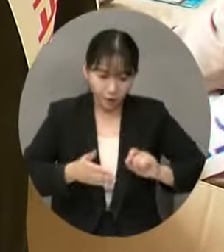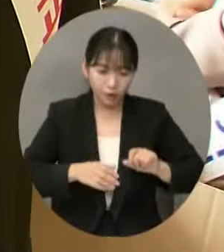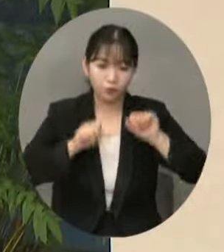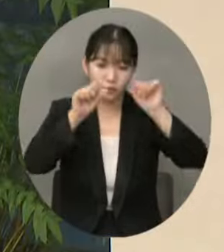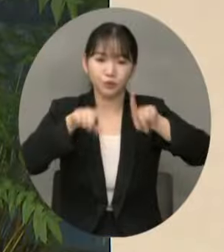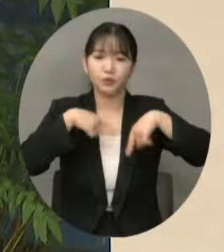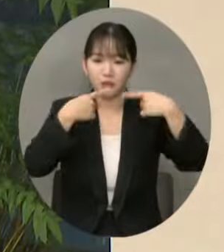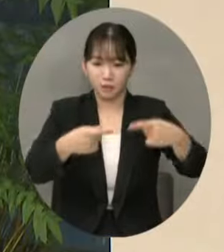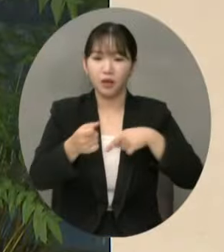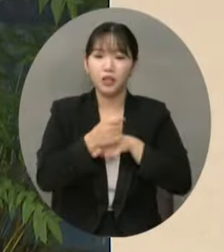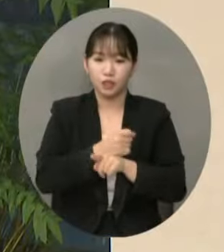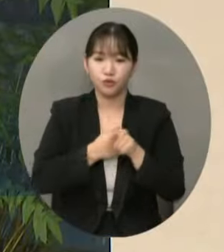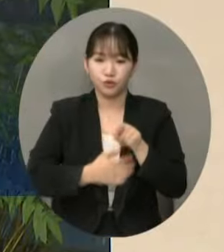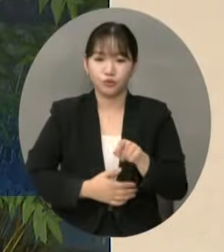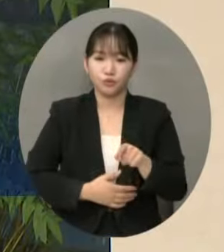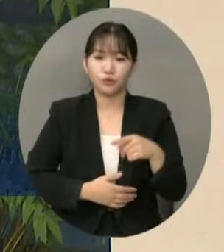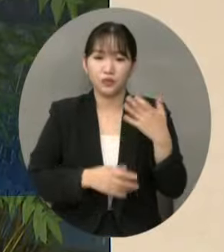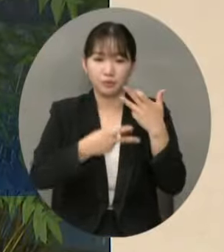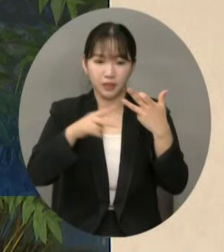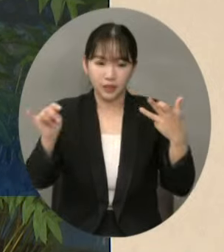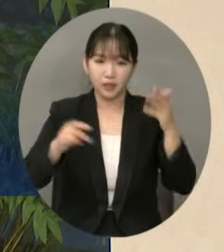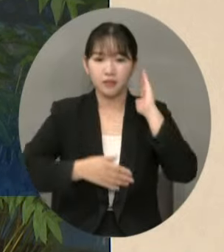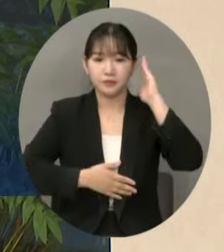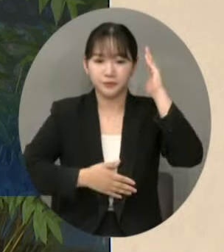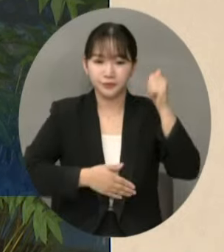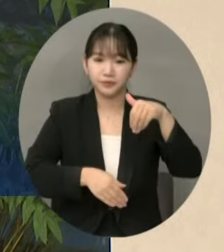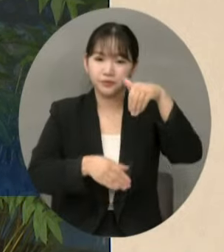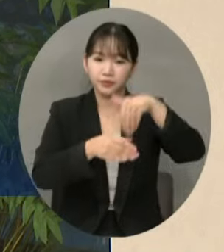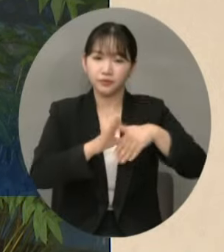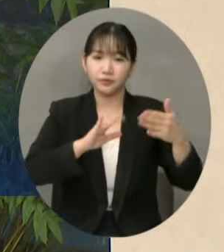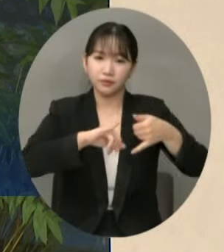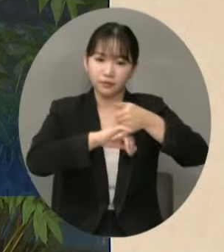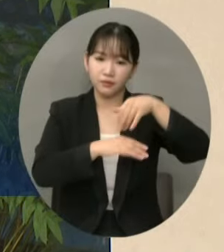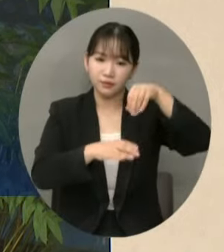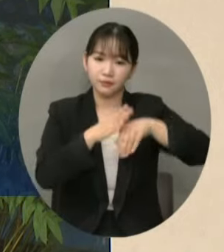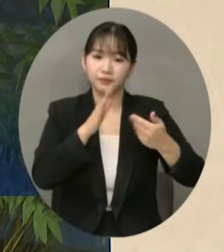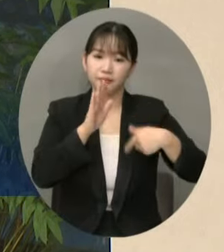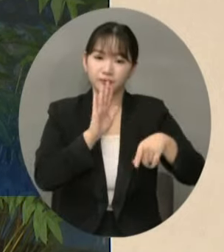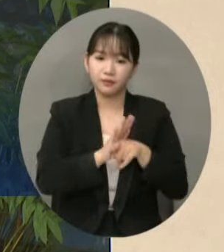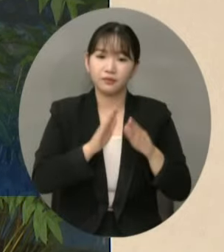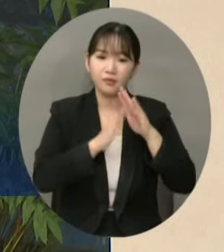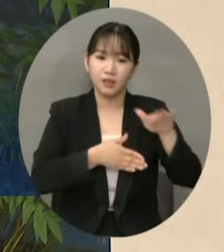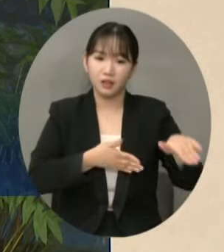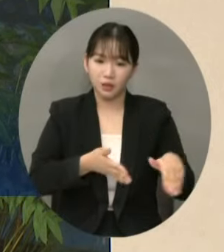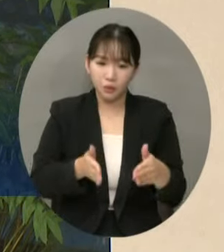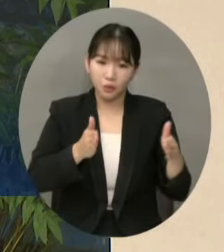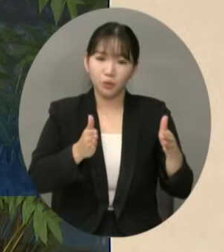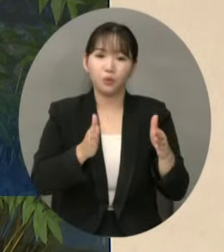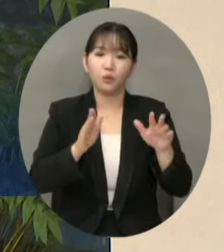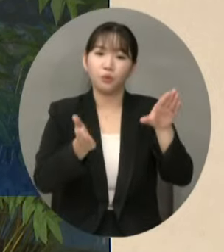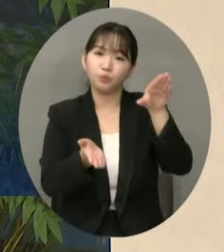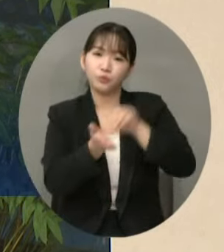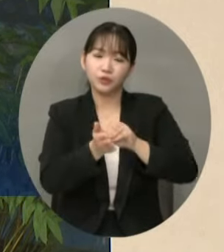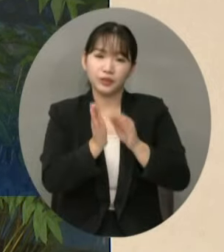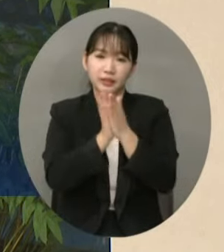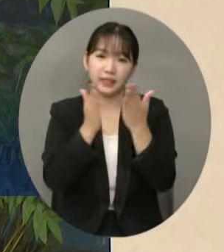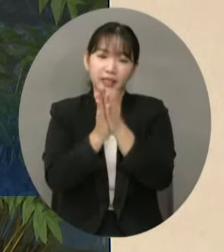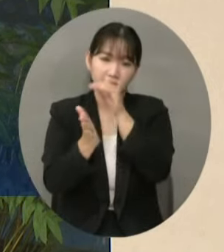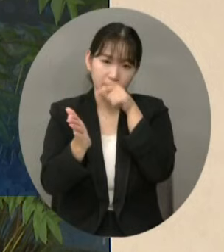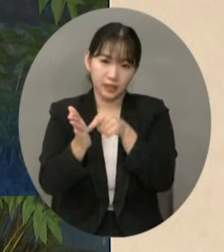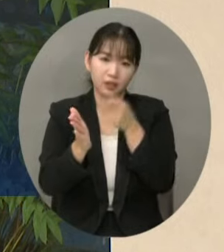했습니다. 제18대 대통령 선거 공약 반영을 위한 전라남도 현안 과제집이라는 게